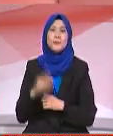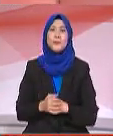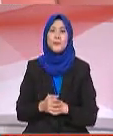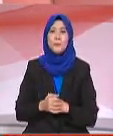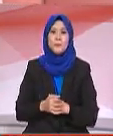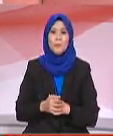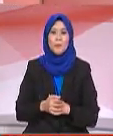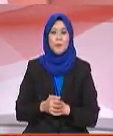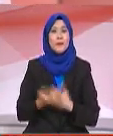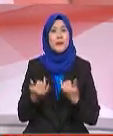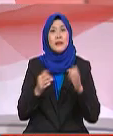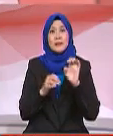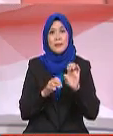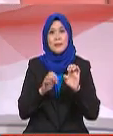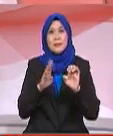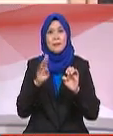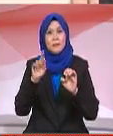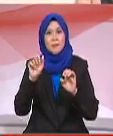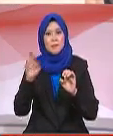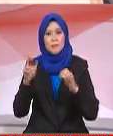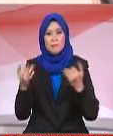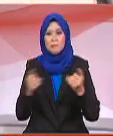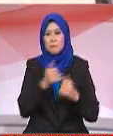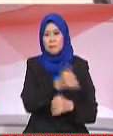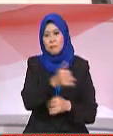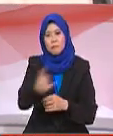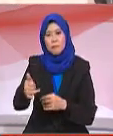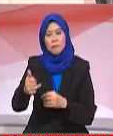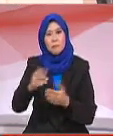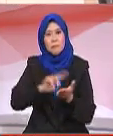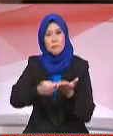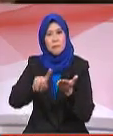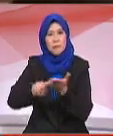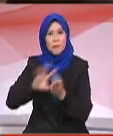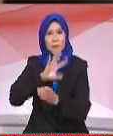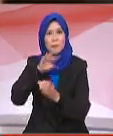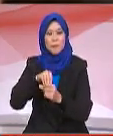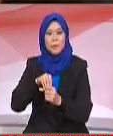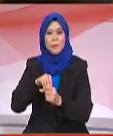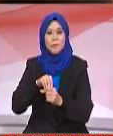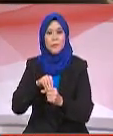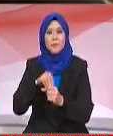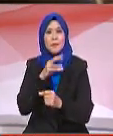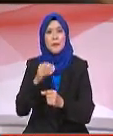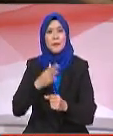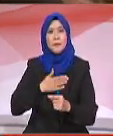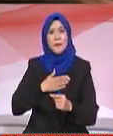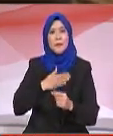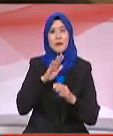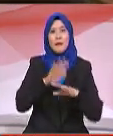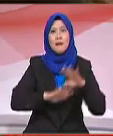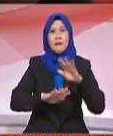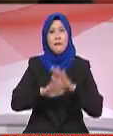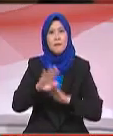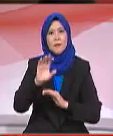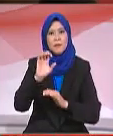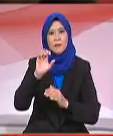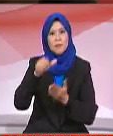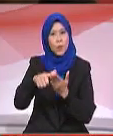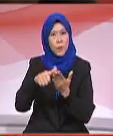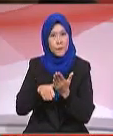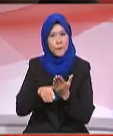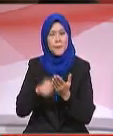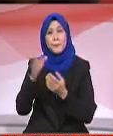Selain e-craft bazaar, platform pemasaran serupa turut melibatkan Crafts on the Go dan My Craft Shop. Datuk Seri